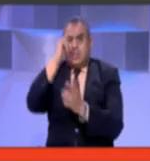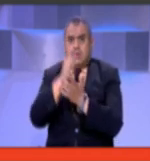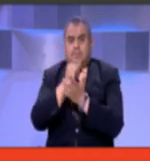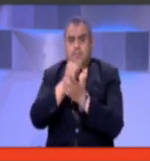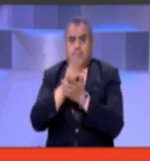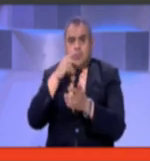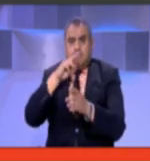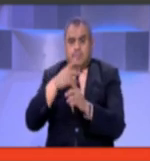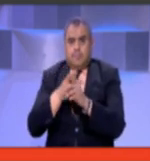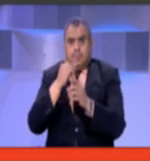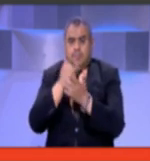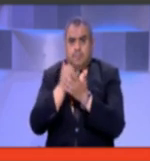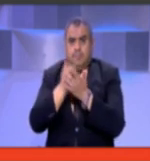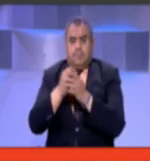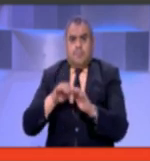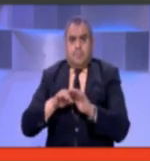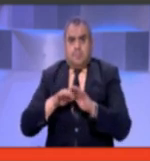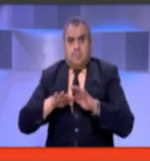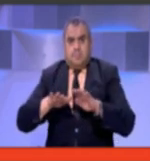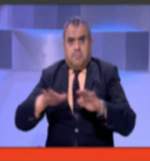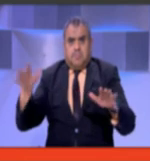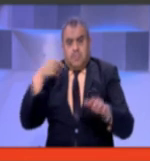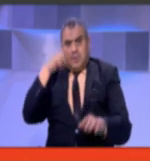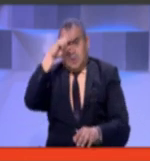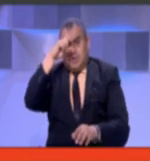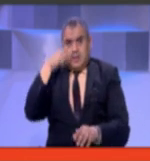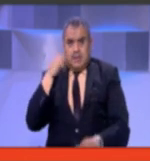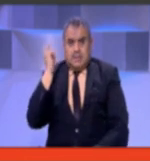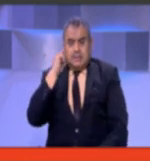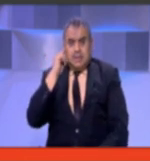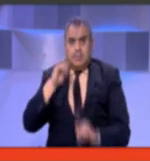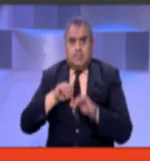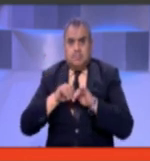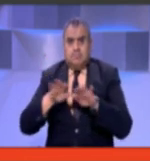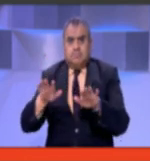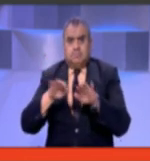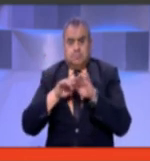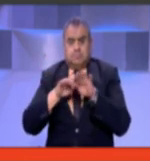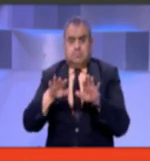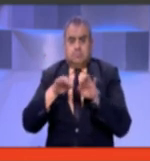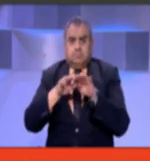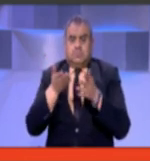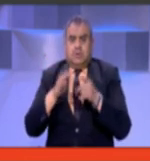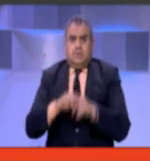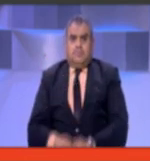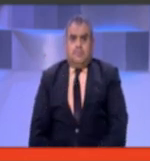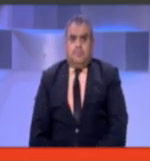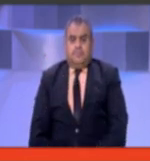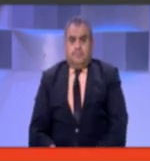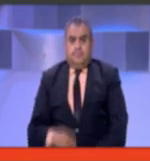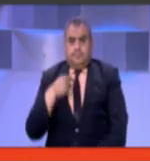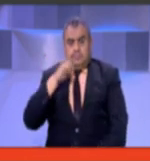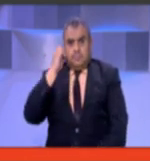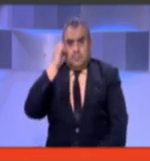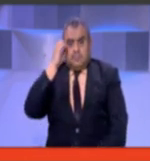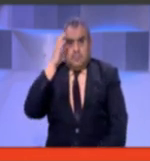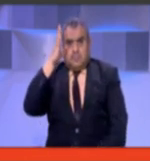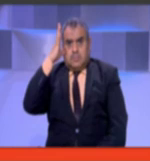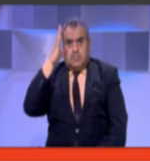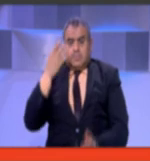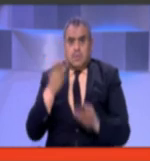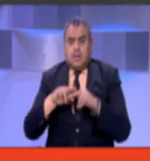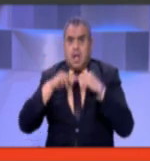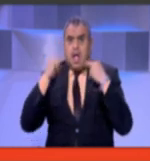منتشر بانتشار مهول. انا لما بشوف الستاتستكس يا نهار ابيض، ايه اللي حاصل في